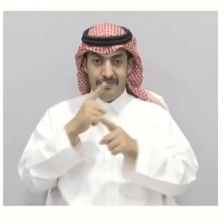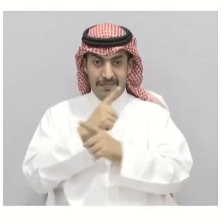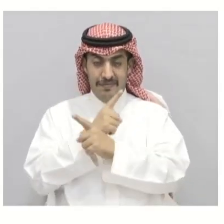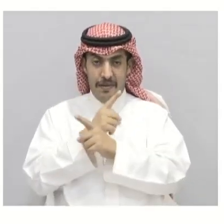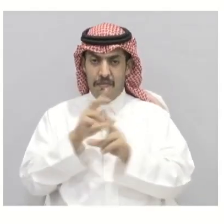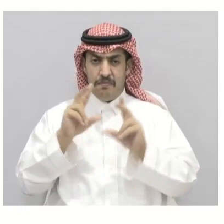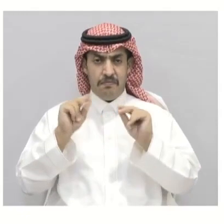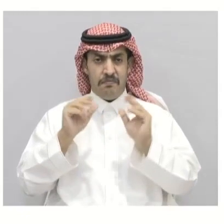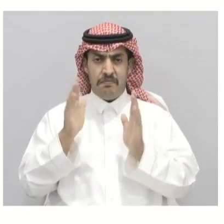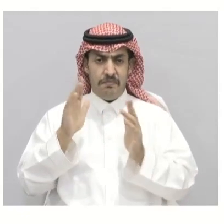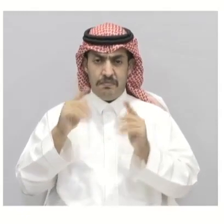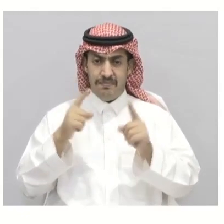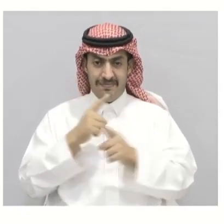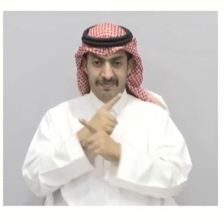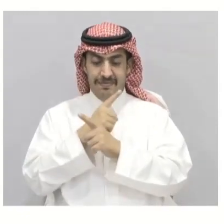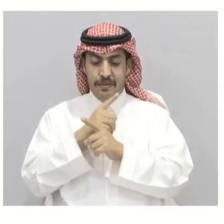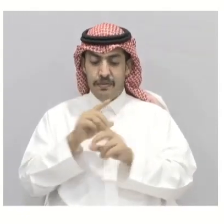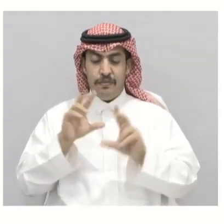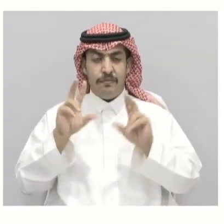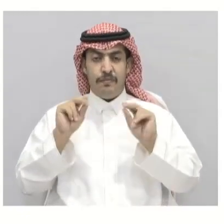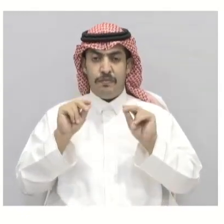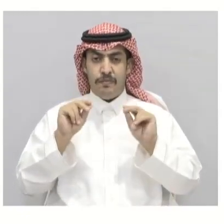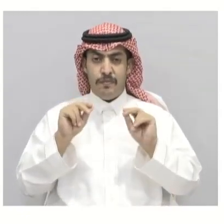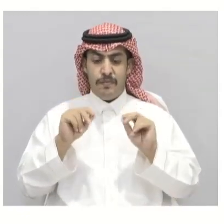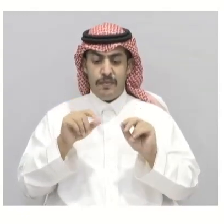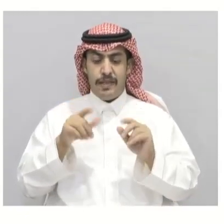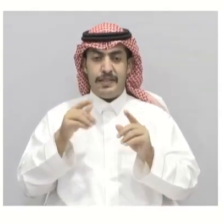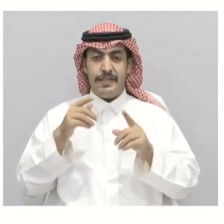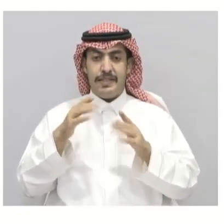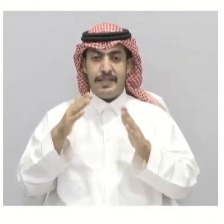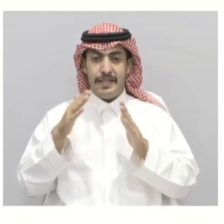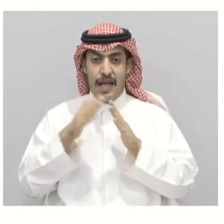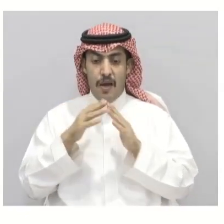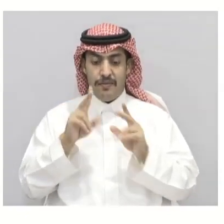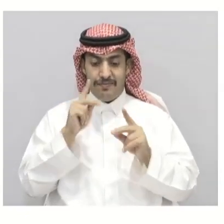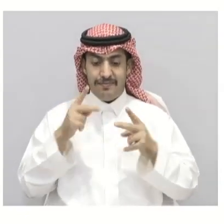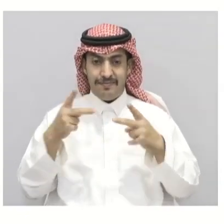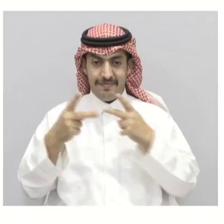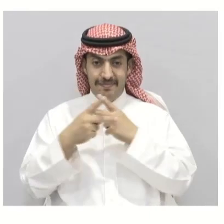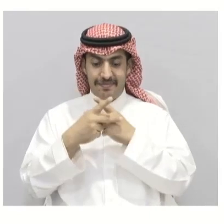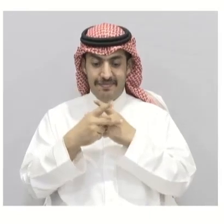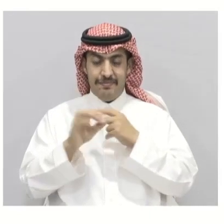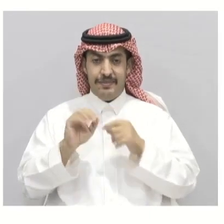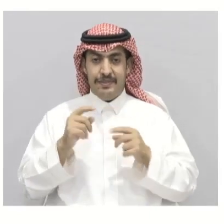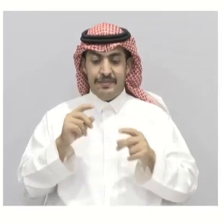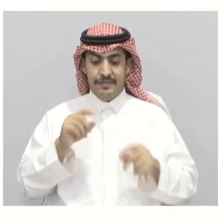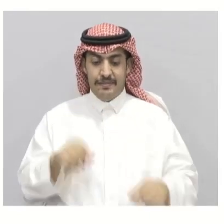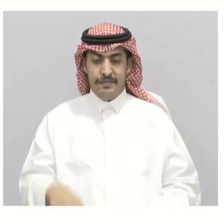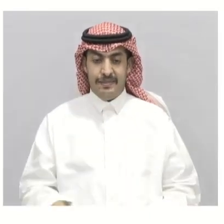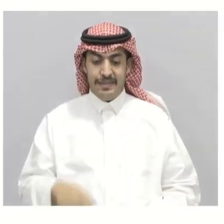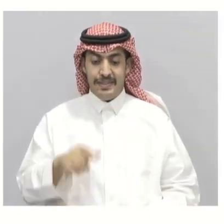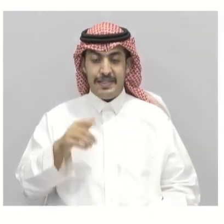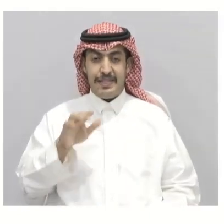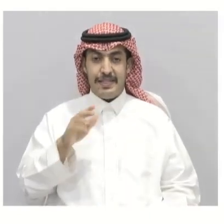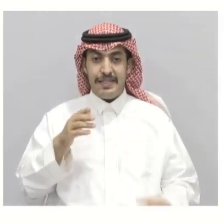متطابق متقاطعين شكلوا زوايا اليس كذلك الزاويه